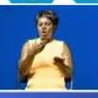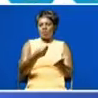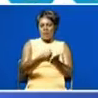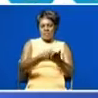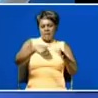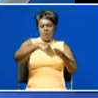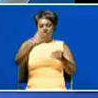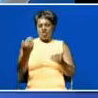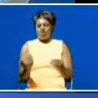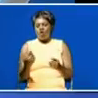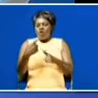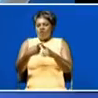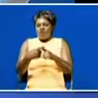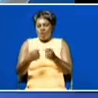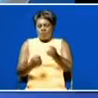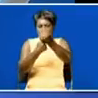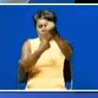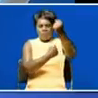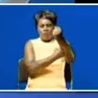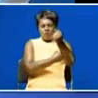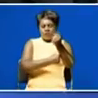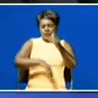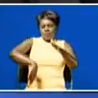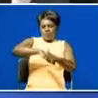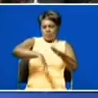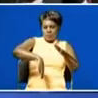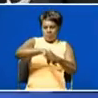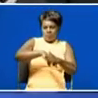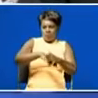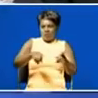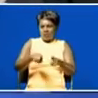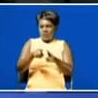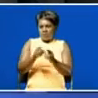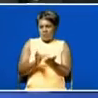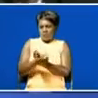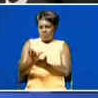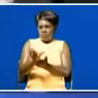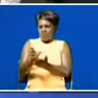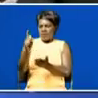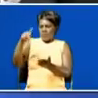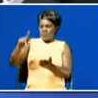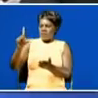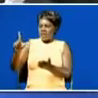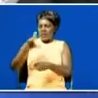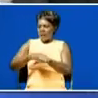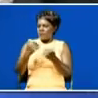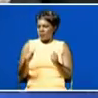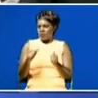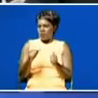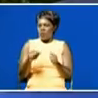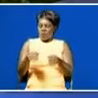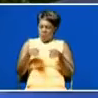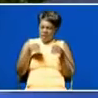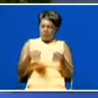Pesa kujiondoa kutoka katika udhamini wa michezo nchini. Fauku ya posho kutofika, KPL anasema kwamba subra